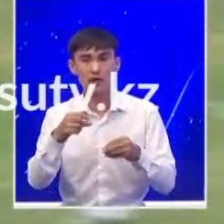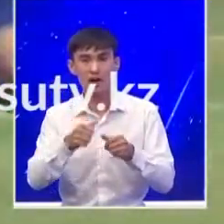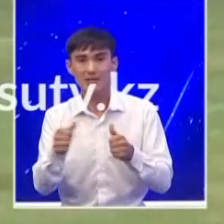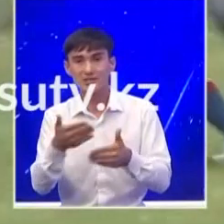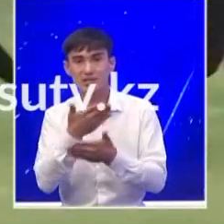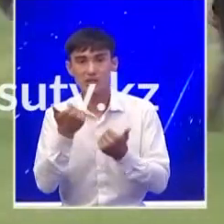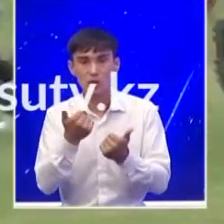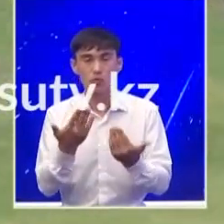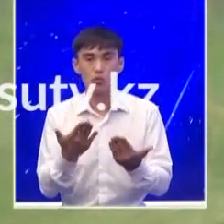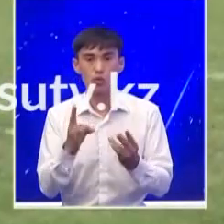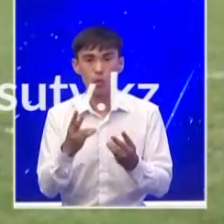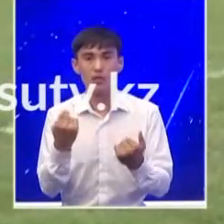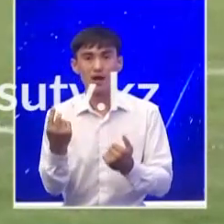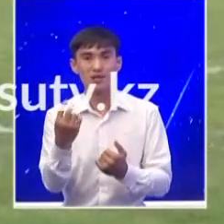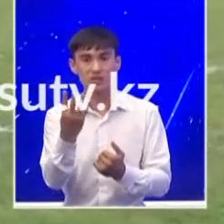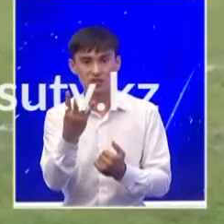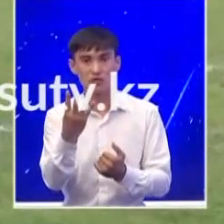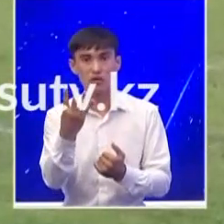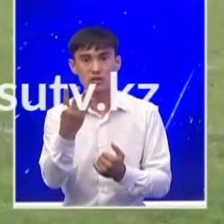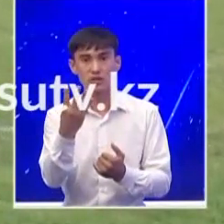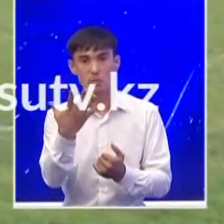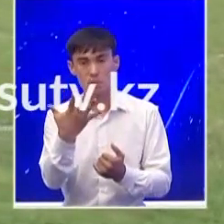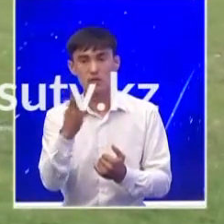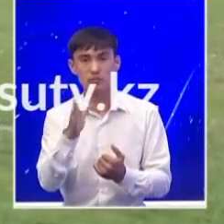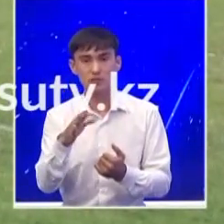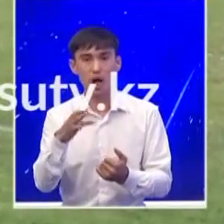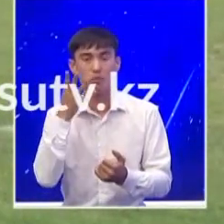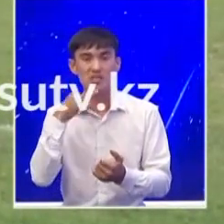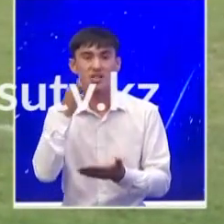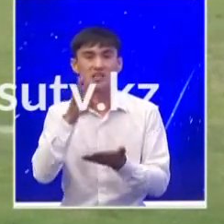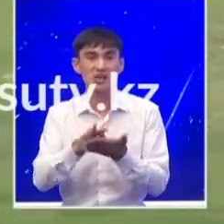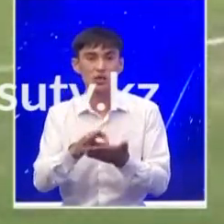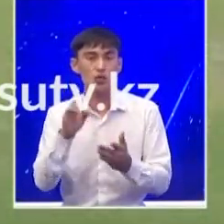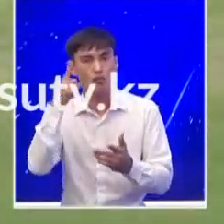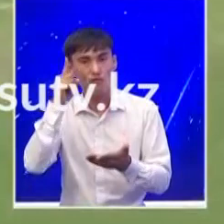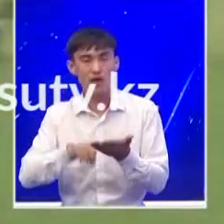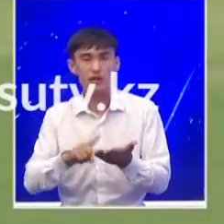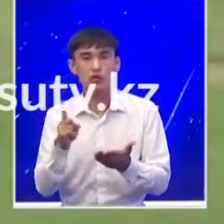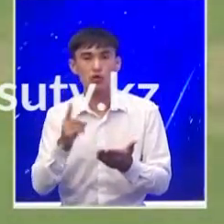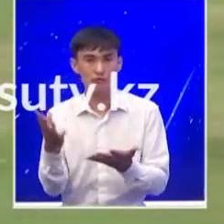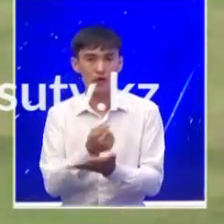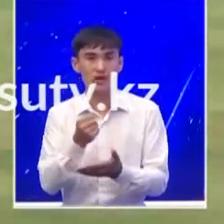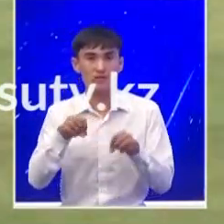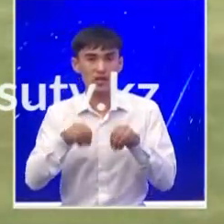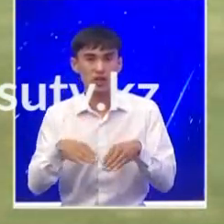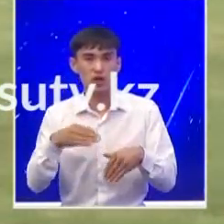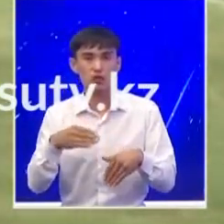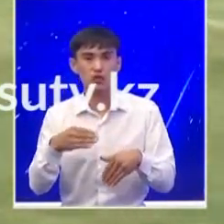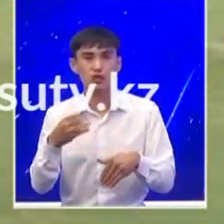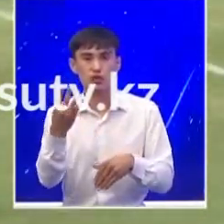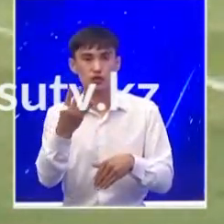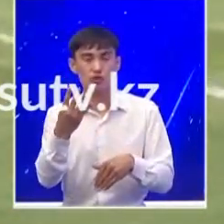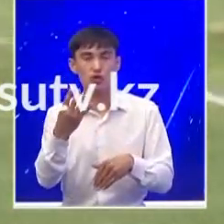классе игры соперников, то на этот раз алматинцы заявили о своем преимуществе очень уверенно, выиграв решающий матч